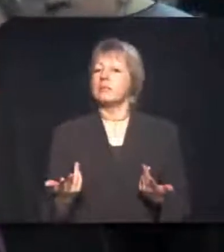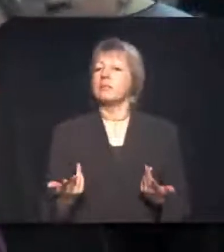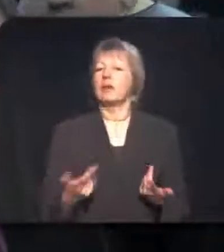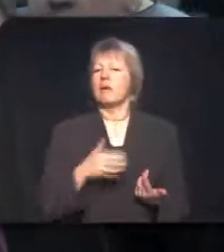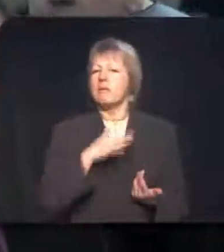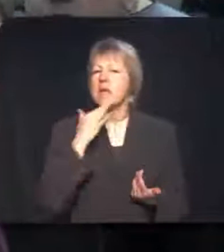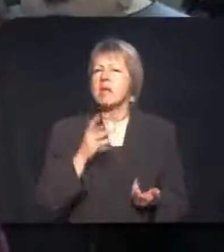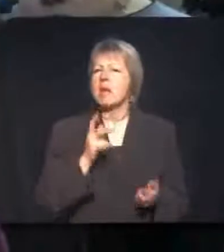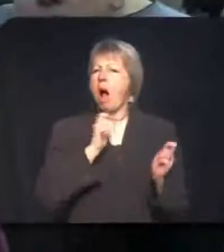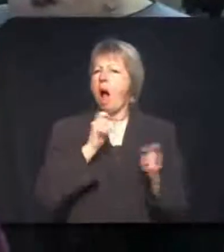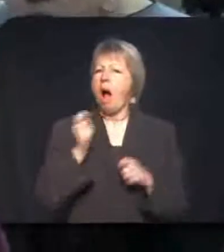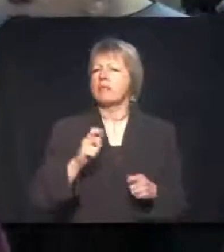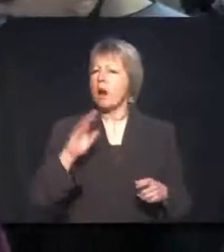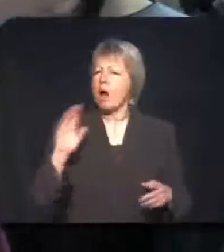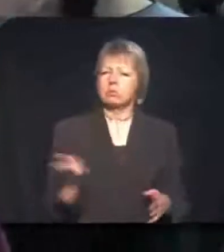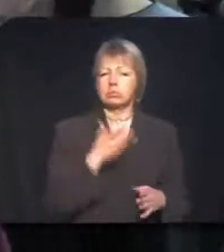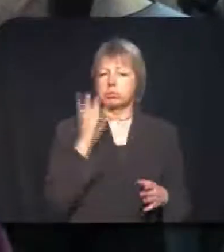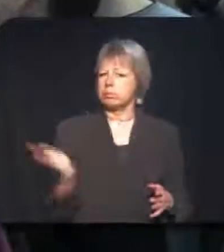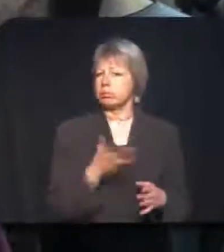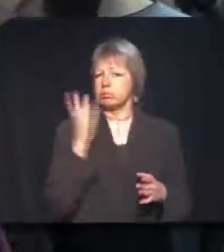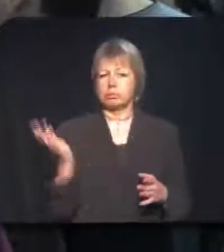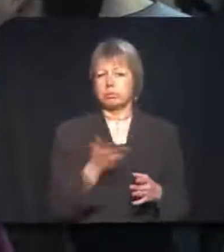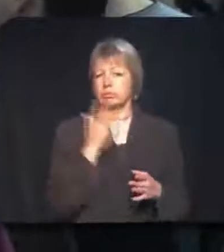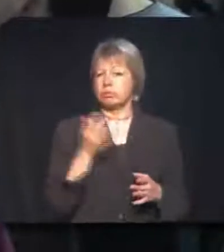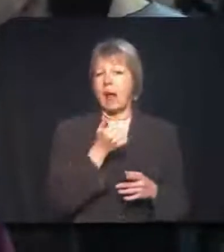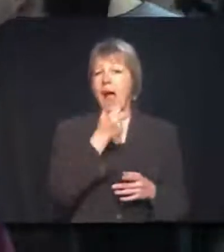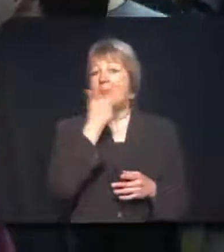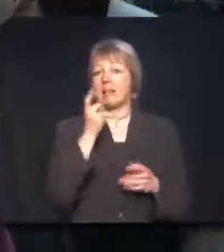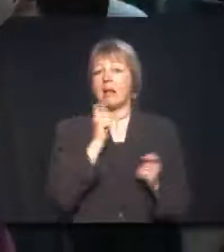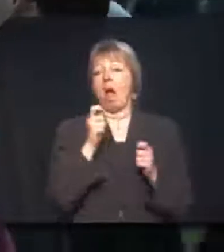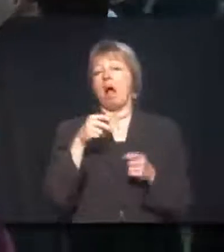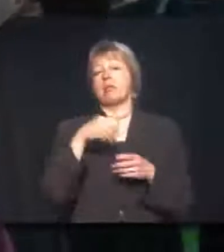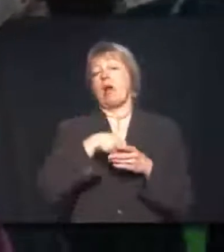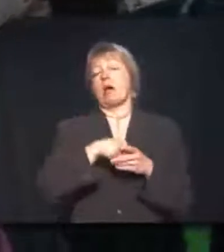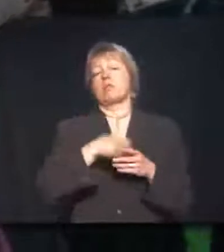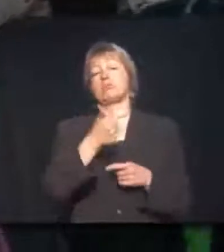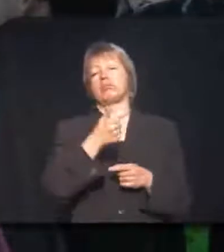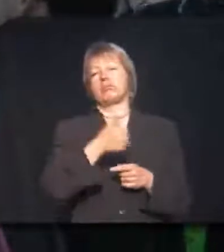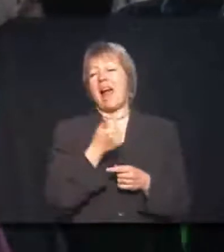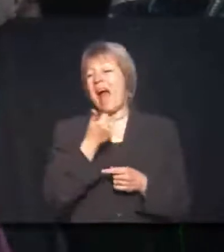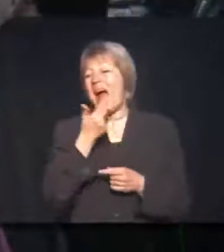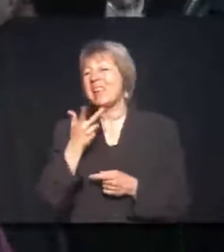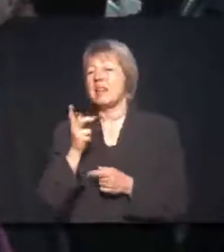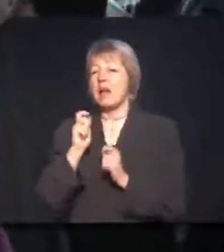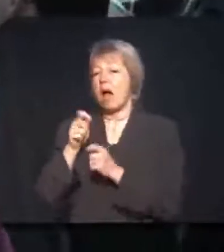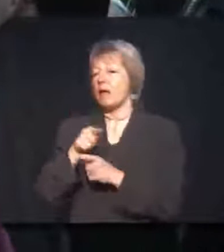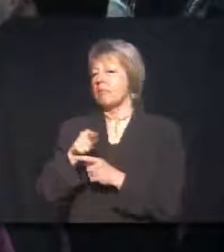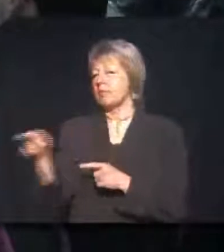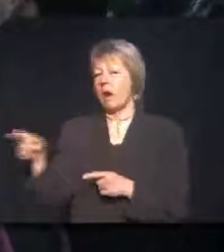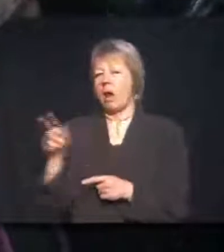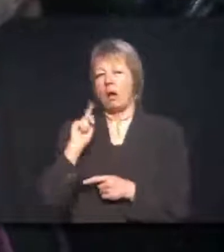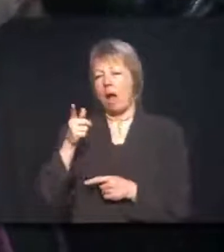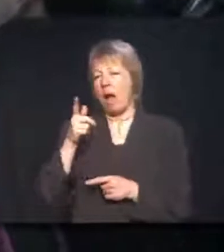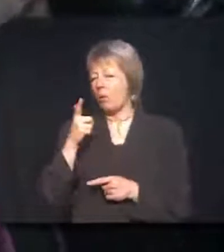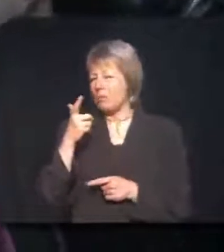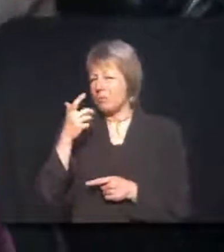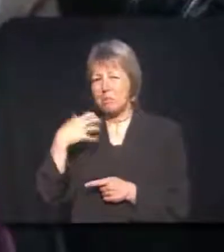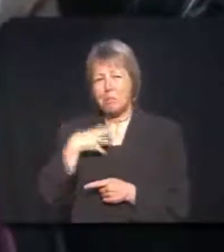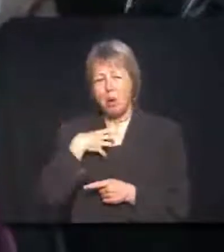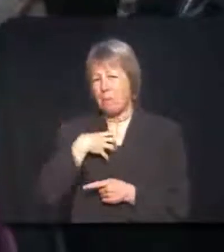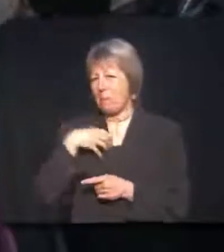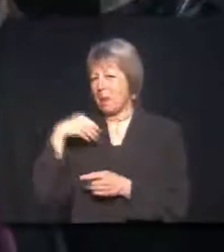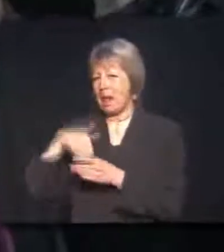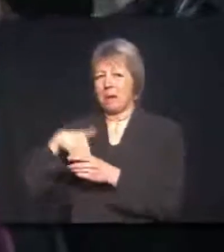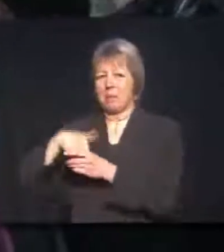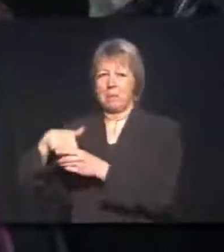beschlossen werden unter diesen Anträgen sind hervorragende Anträge unter diesen Antrag Trinken sind aber auch problematische Anträge und